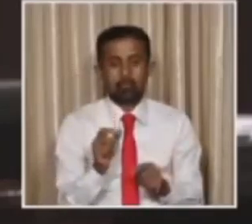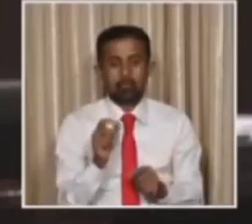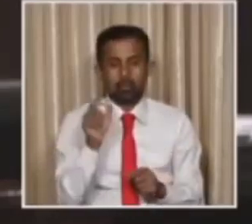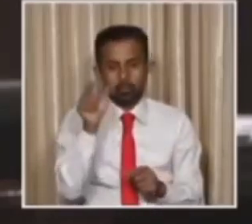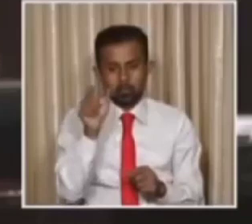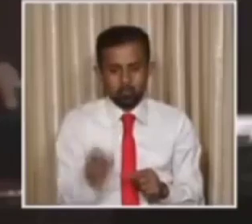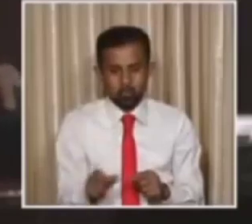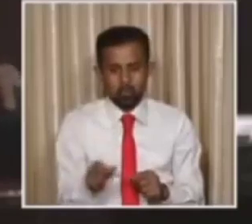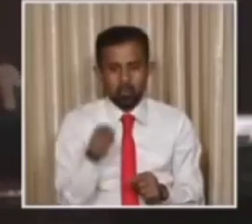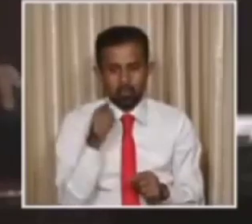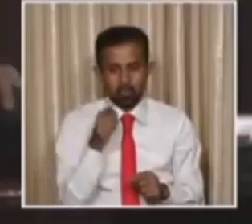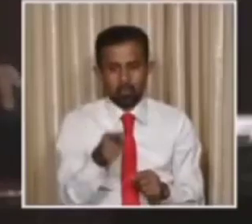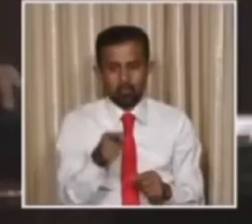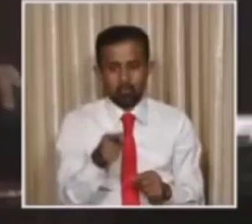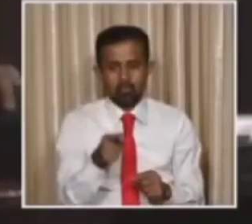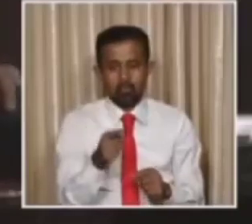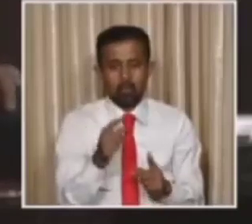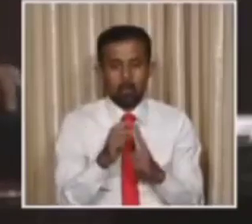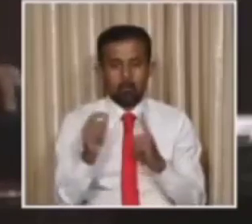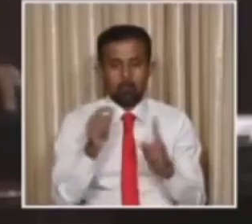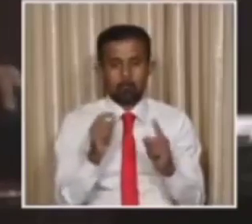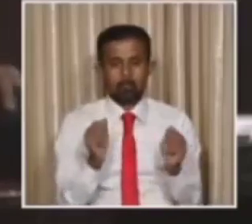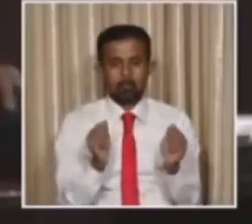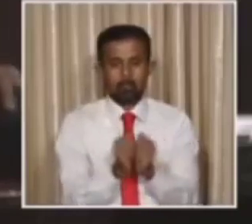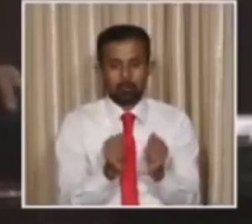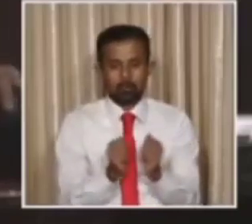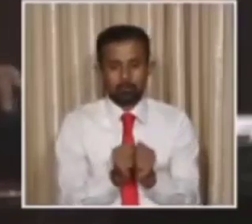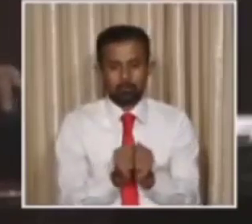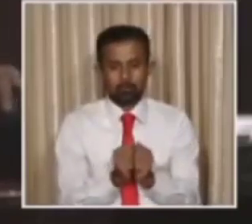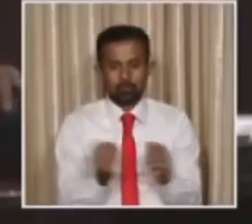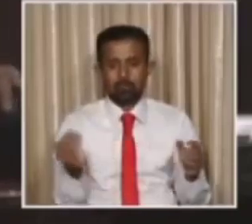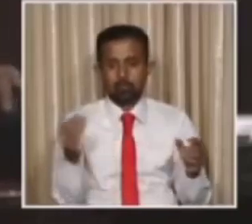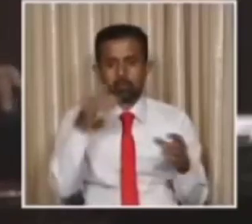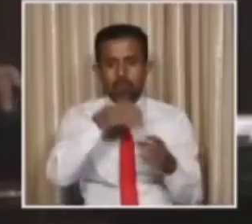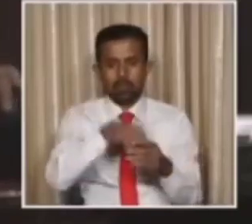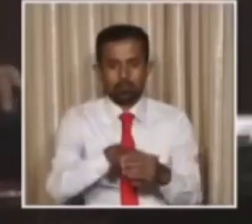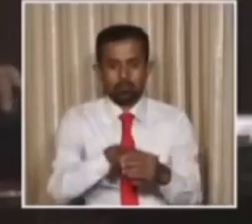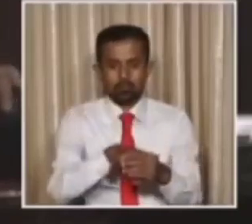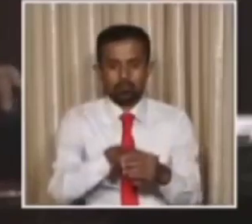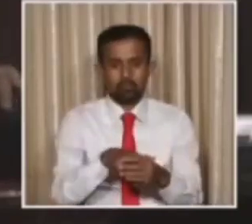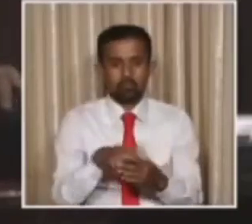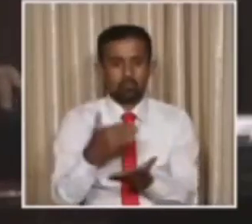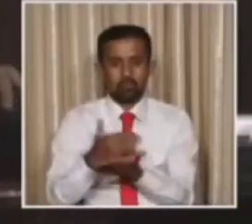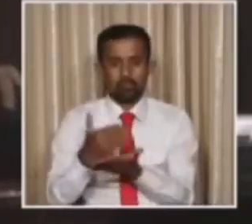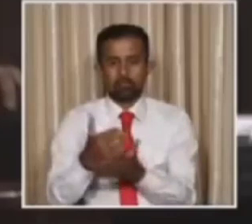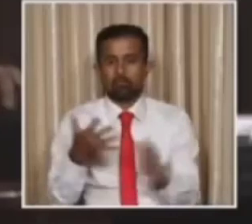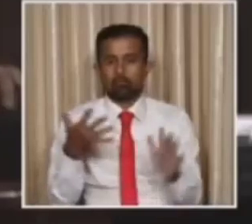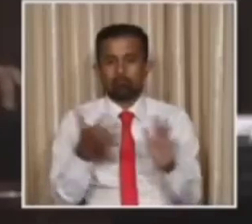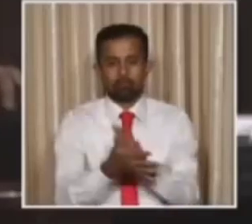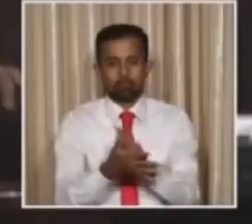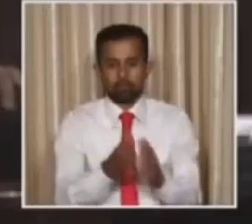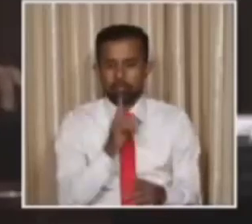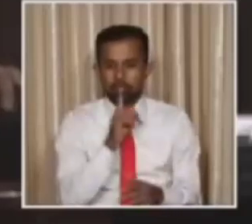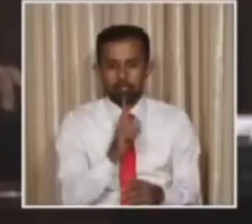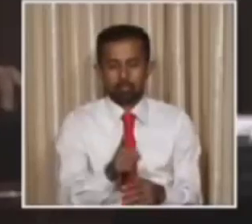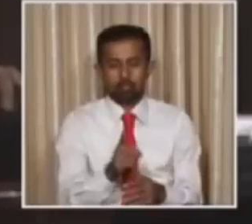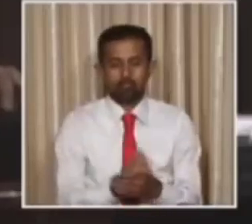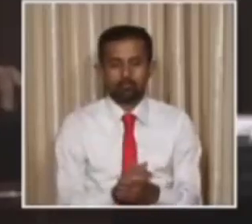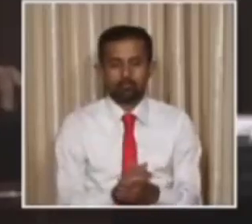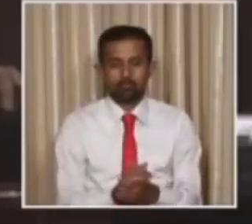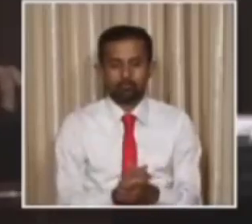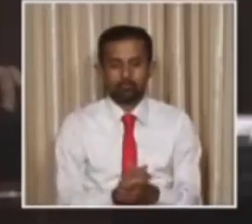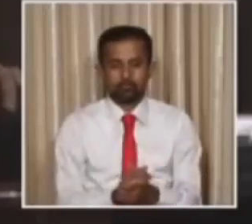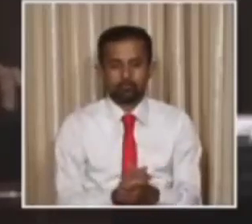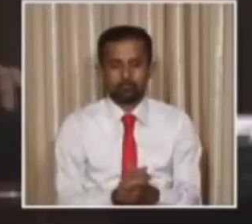pondravargalal Shanakiyan avargal uriyatta vidadhu thadukkappattu kondirundhanai kaanakoodiyadhaga irundhathu. அதனையும் மீறி சாணக்கியன் அவர்கள் உரையாற்றும் போது இந்த